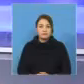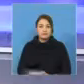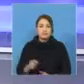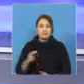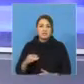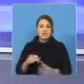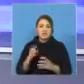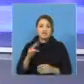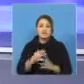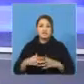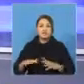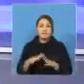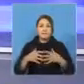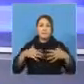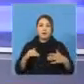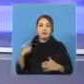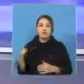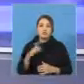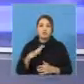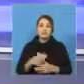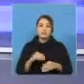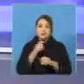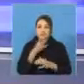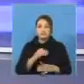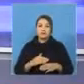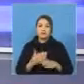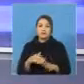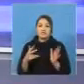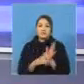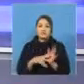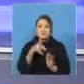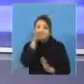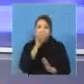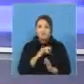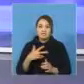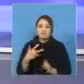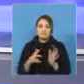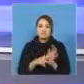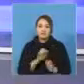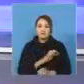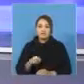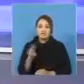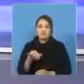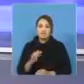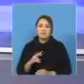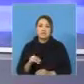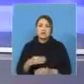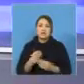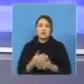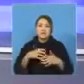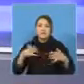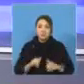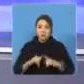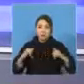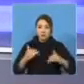Шалғай жатқан Ырғыз ауданында мал шаруашылығы жақсы дамыған. Бұл 8 айдағы табысы 8 миллиард теңгеден асты. Шаруалар мал басын